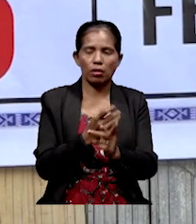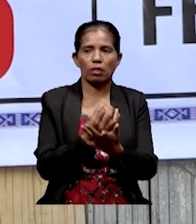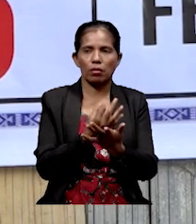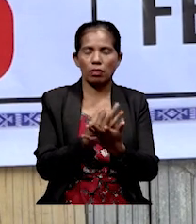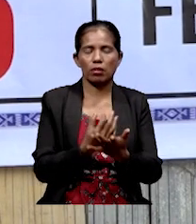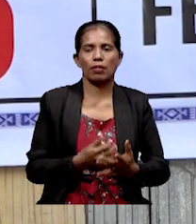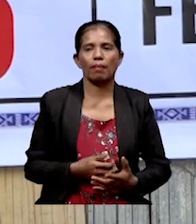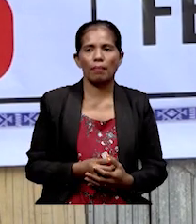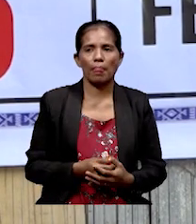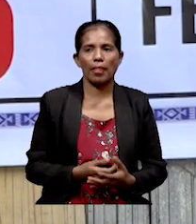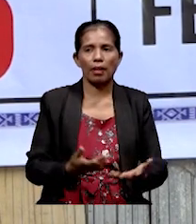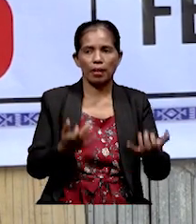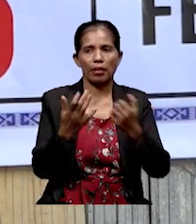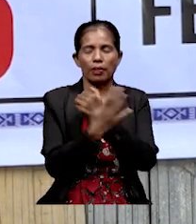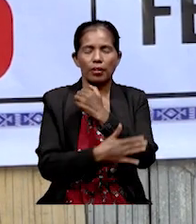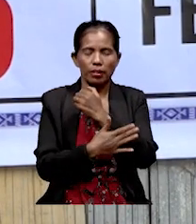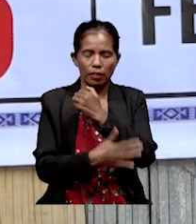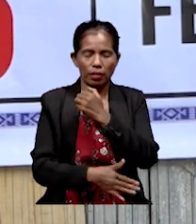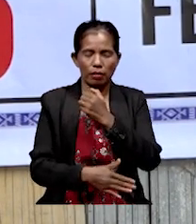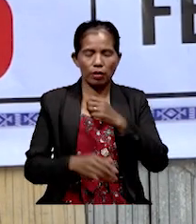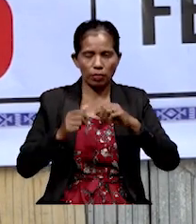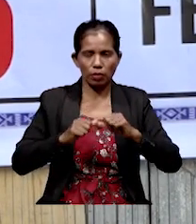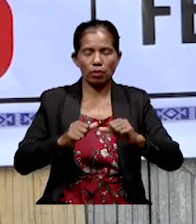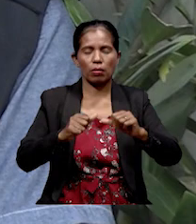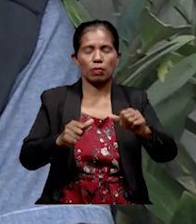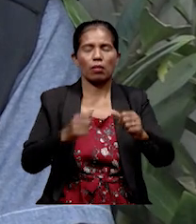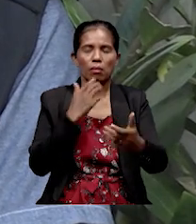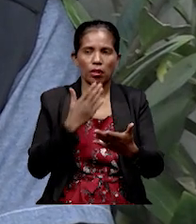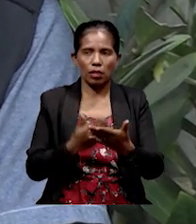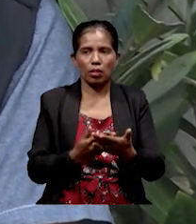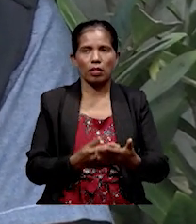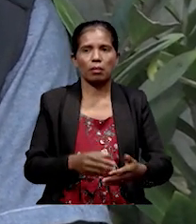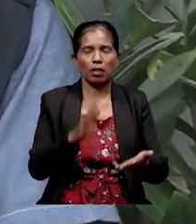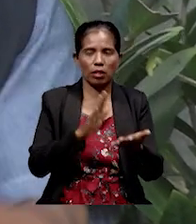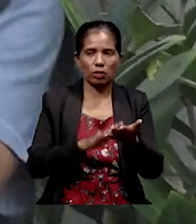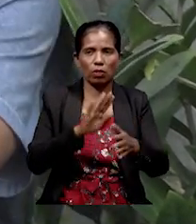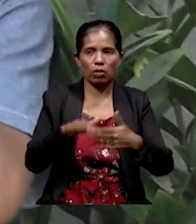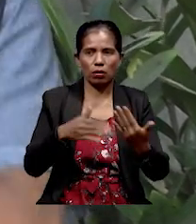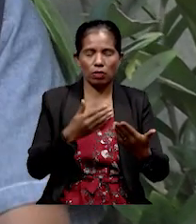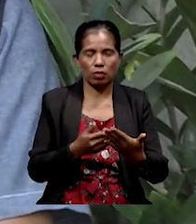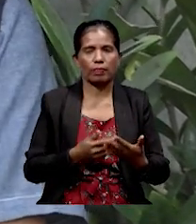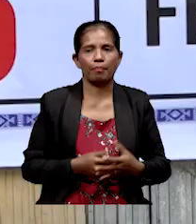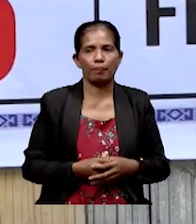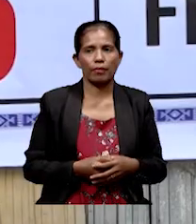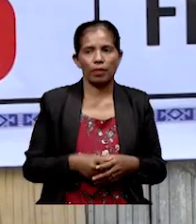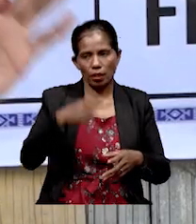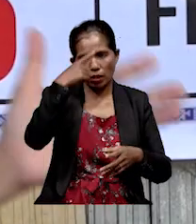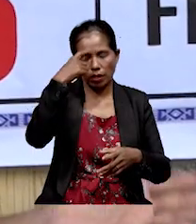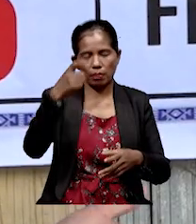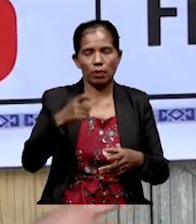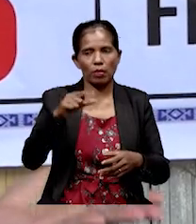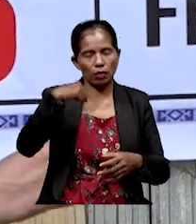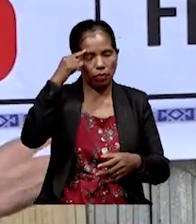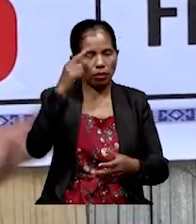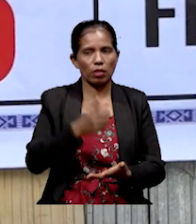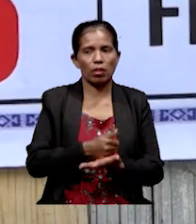makna ide, hakara kena saune maju, tegi fo kredit pasti dadang hutu atu bele skola. Ne aras kauna. Tambah, governo